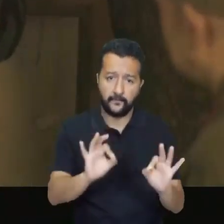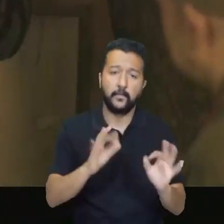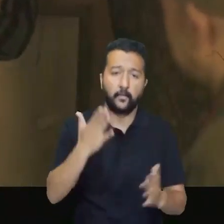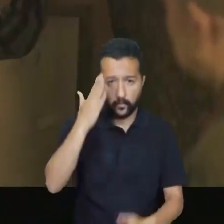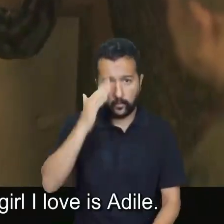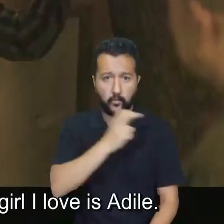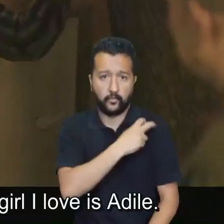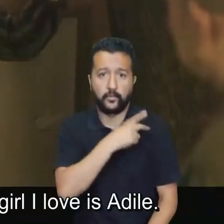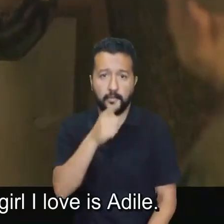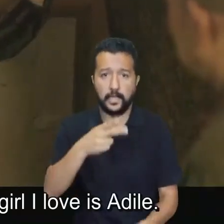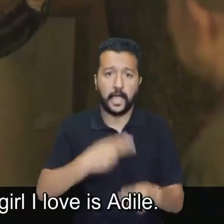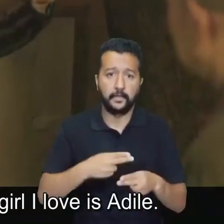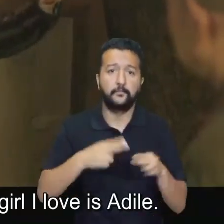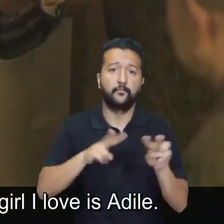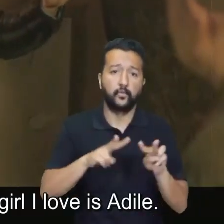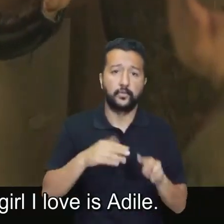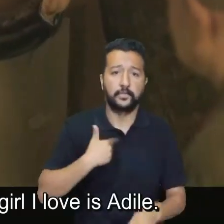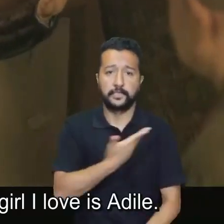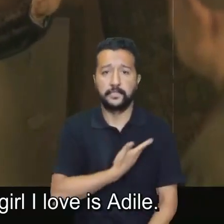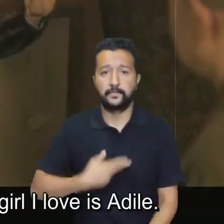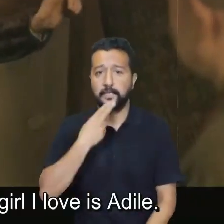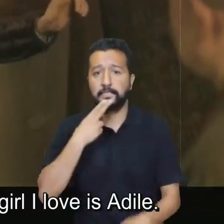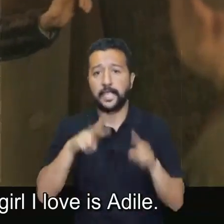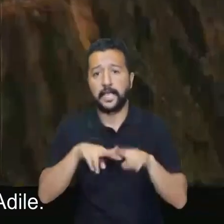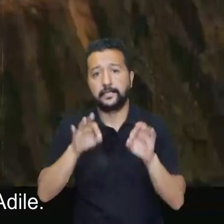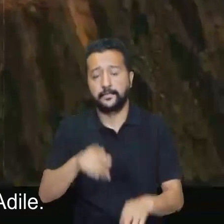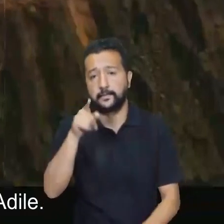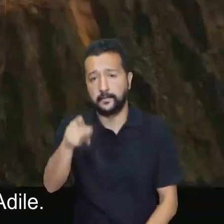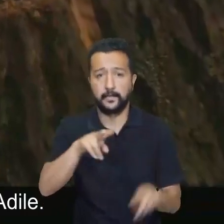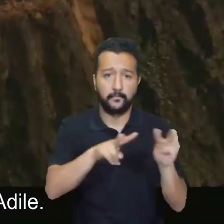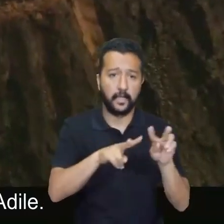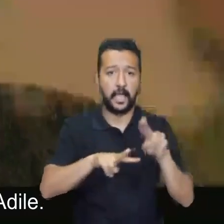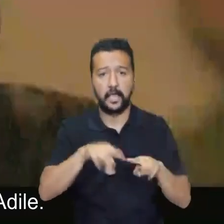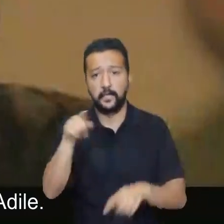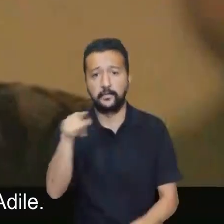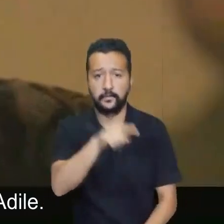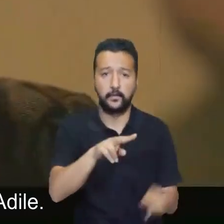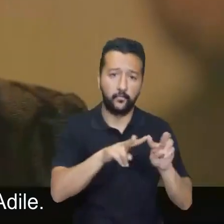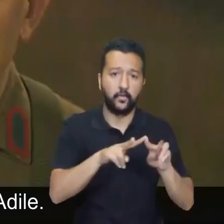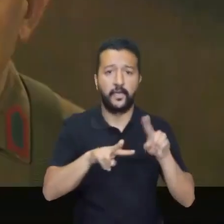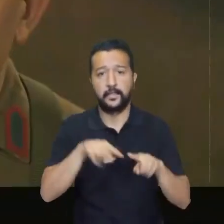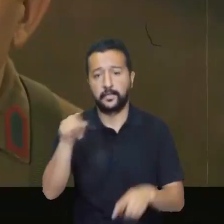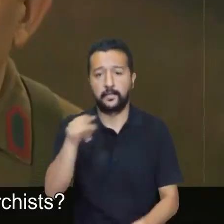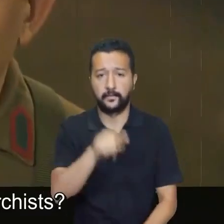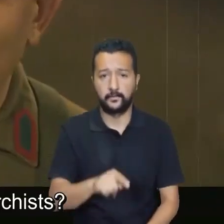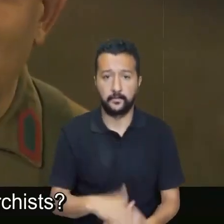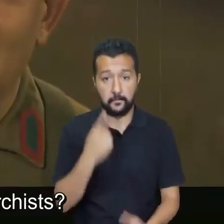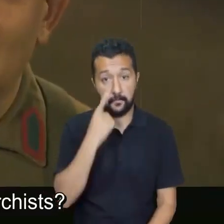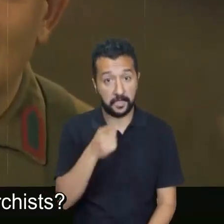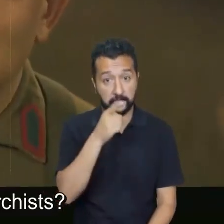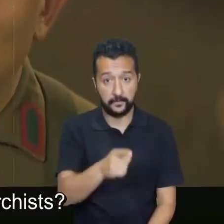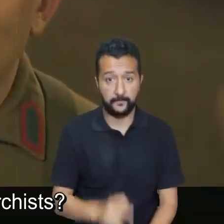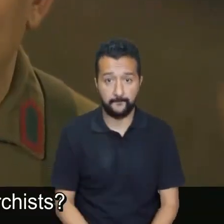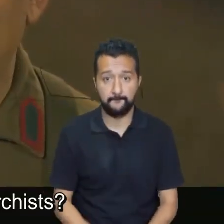komutanım. Adım Münir. Sevdiğim kızın adı da Adile. M ve A. Yani Münir ve Adile. Bak